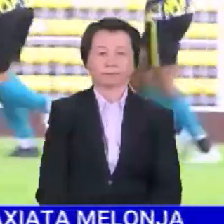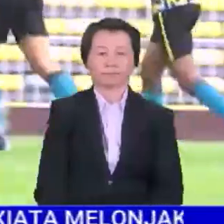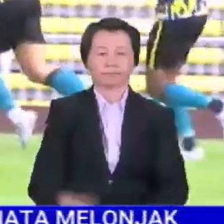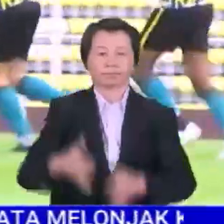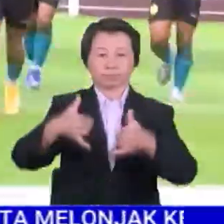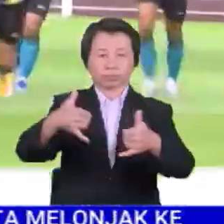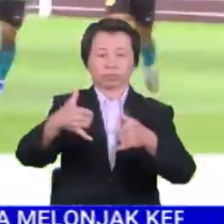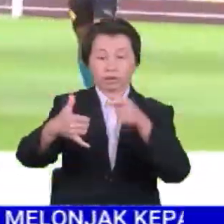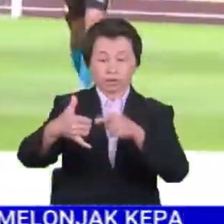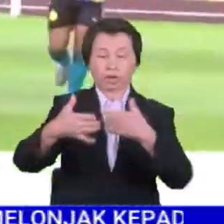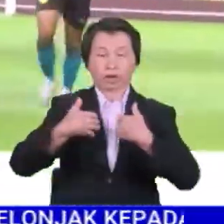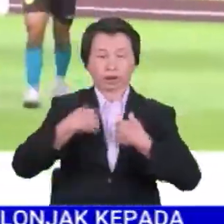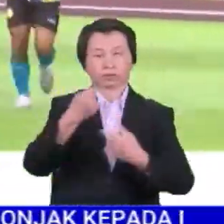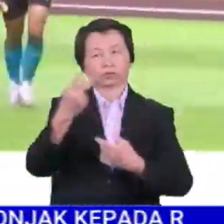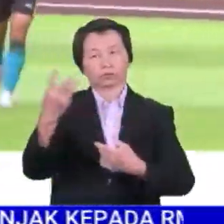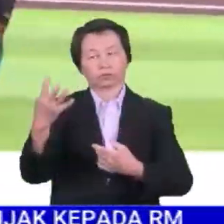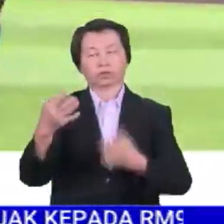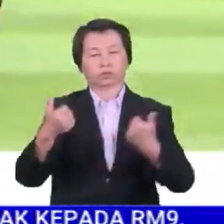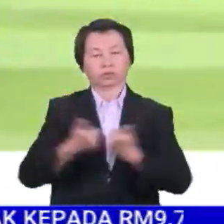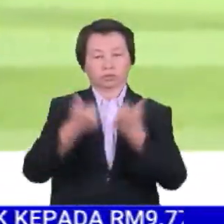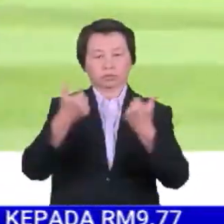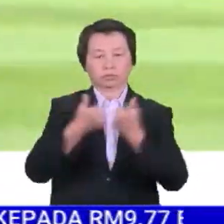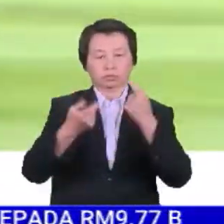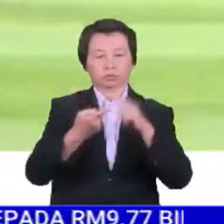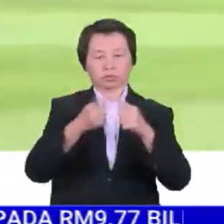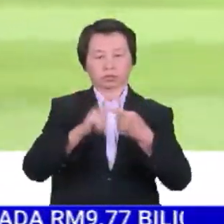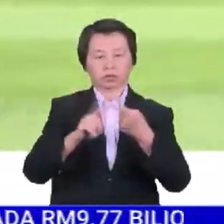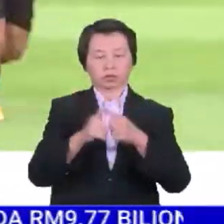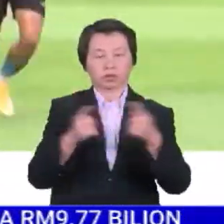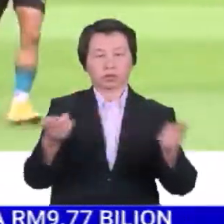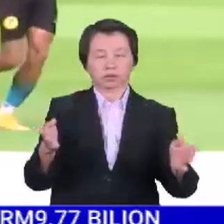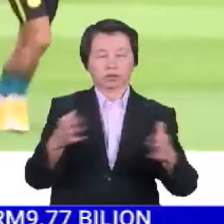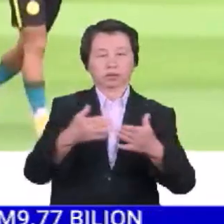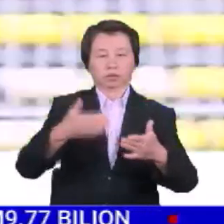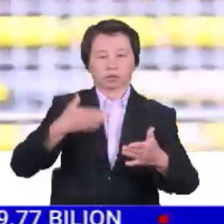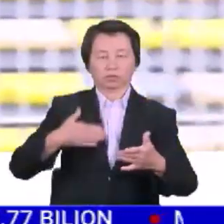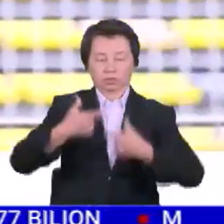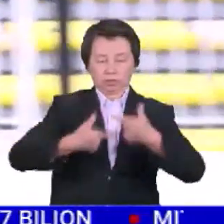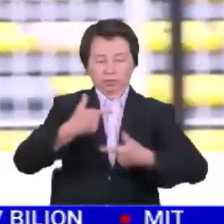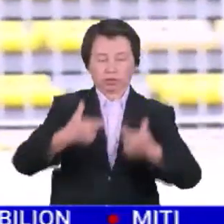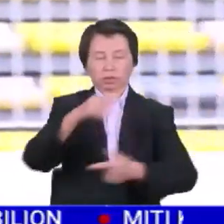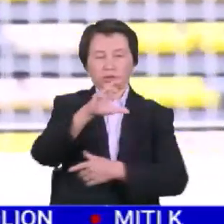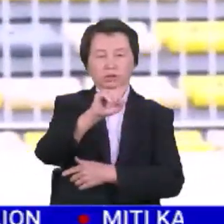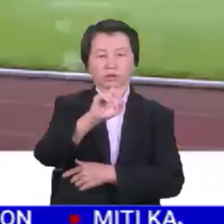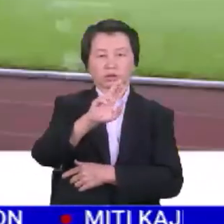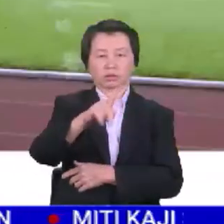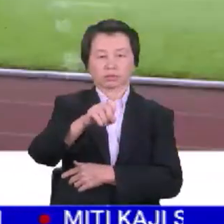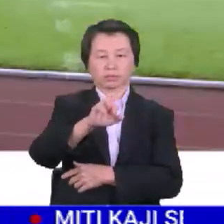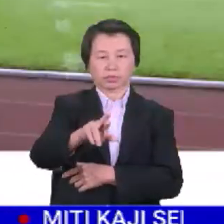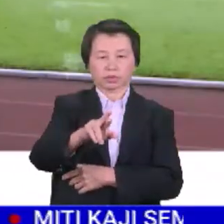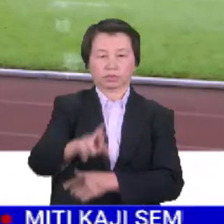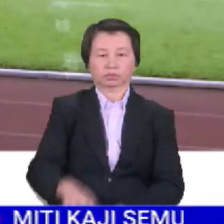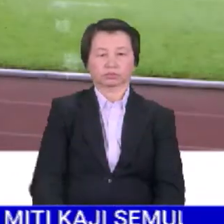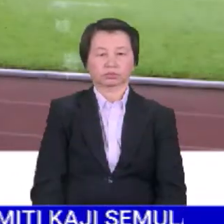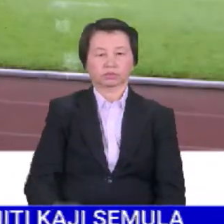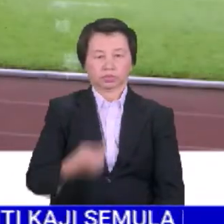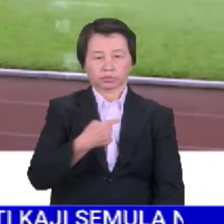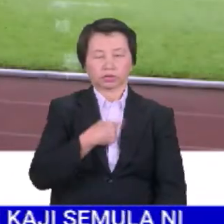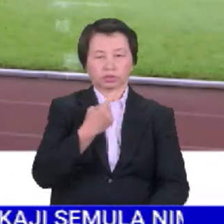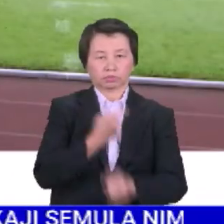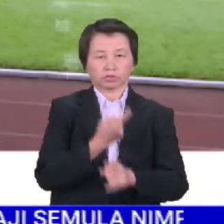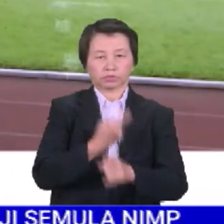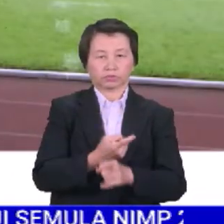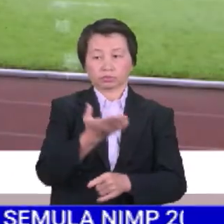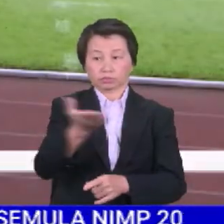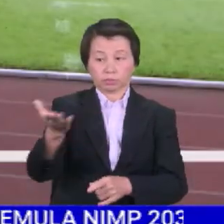perak sebum ini telah mengadakan beberapa Siri perlawanan persahabatan sepanjang pramusim Liga Super Saya betul-betul harap mereka akan